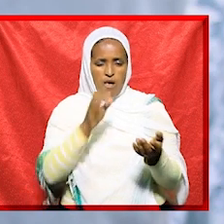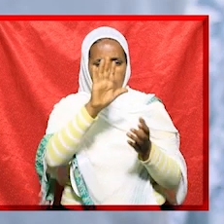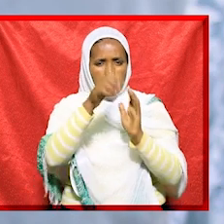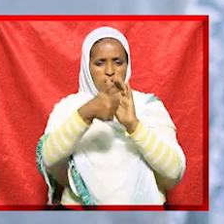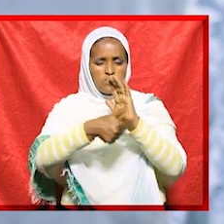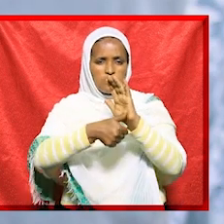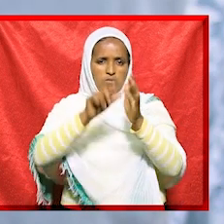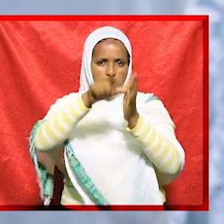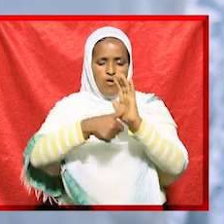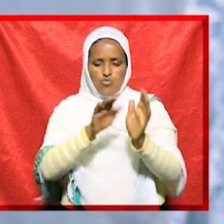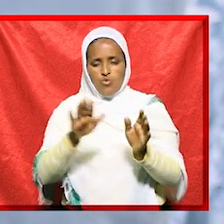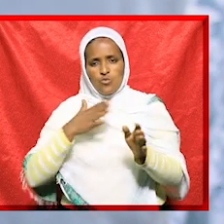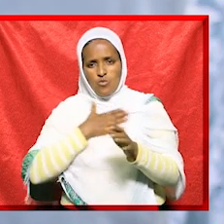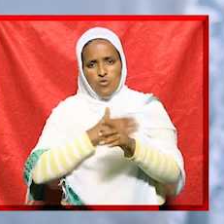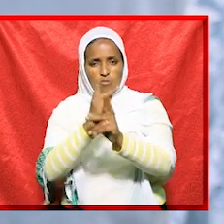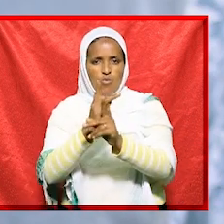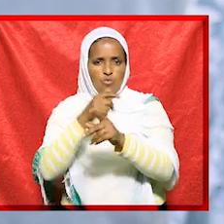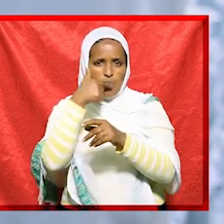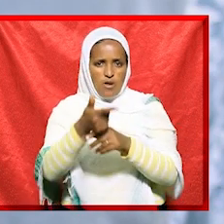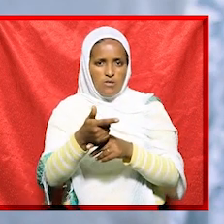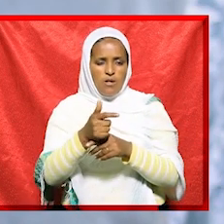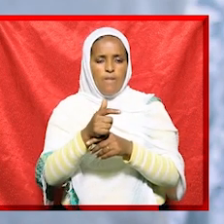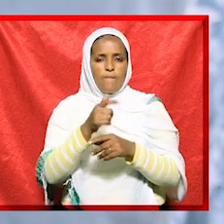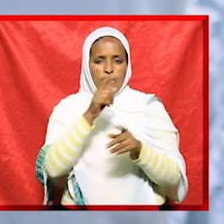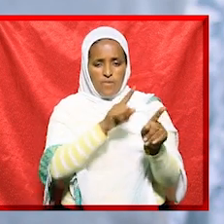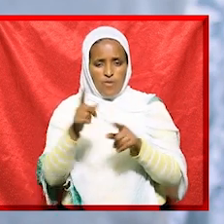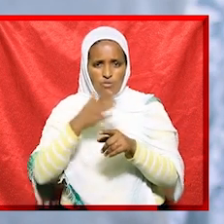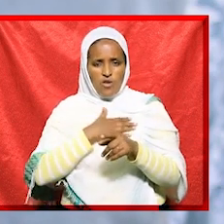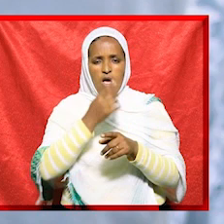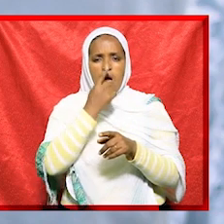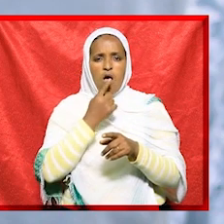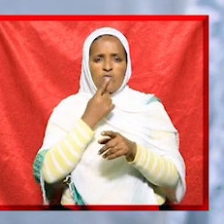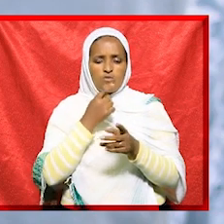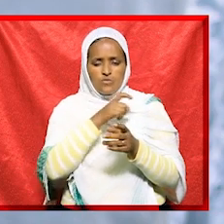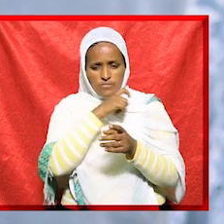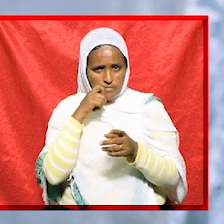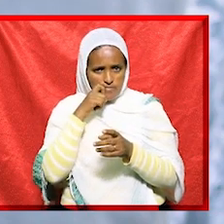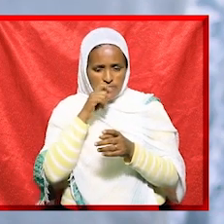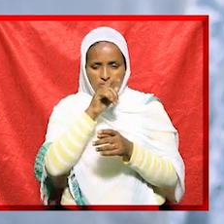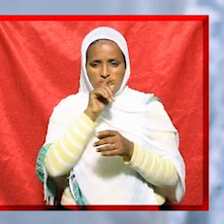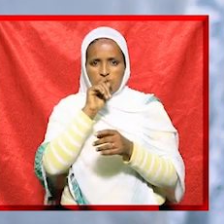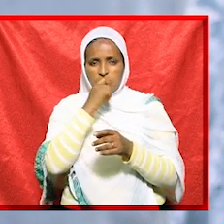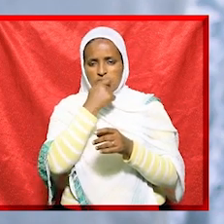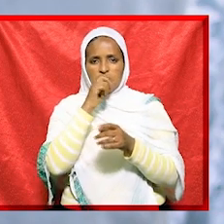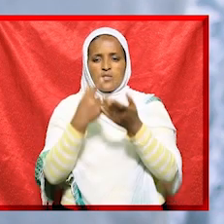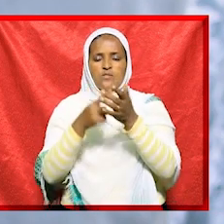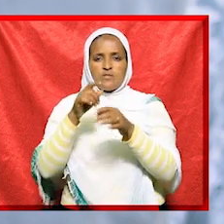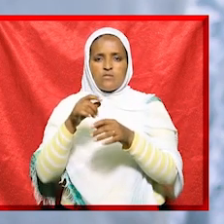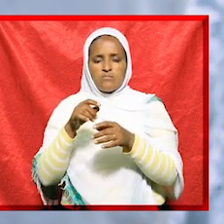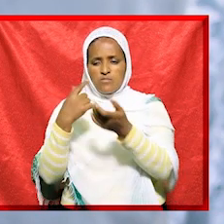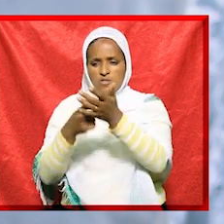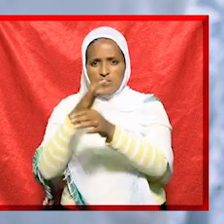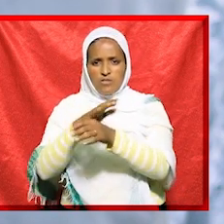ማስተማር ይገባናል 5 እና 10 ደቂቃ ልጆቻችሁን ጠብቁ ለማለት ከማጋ ደሞ እኔ አፋቸውን ይሸብዋቸዋል